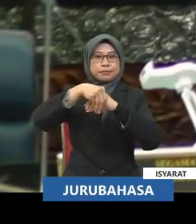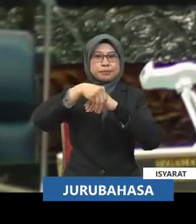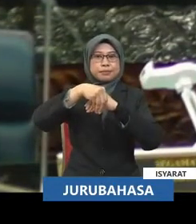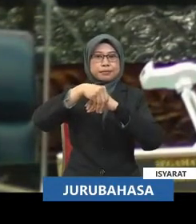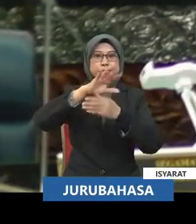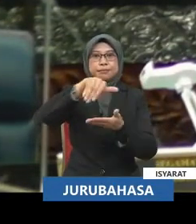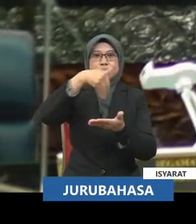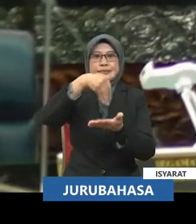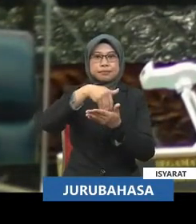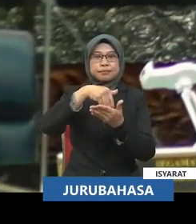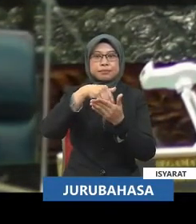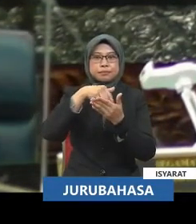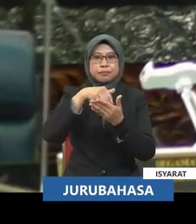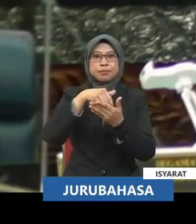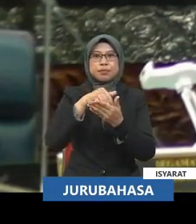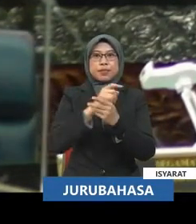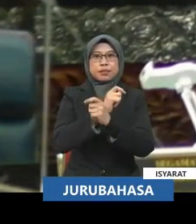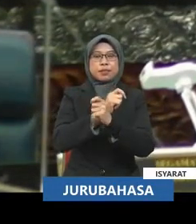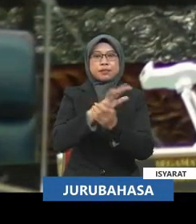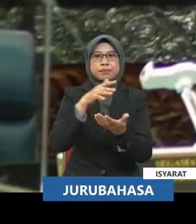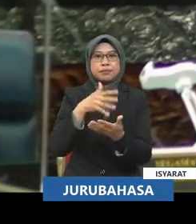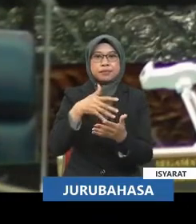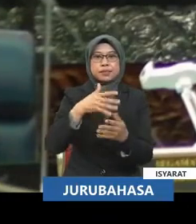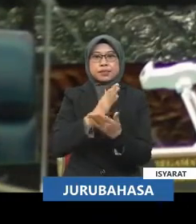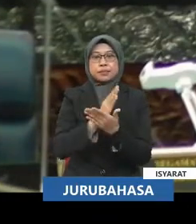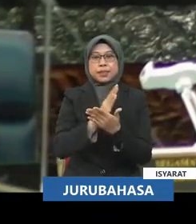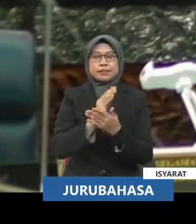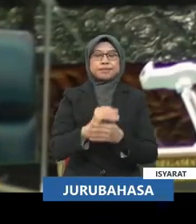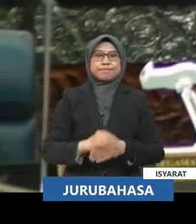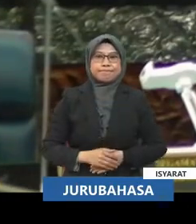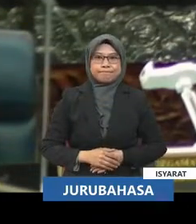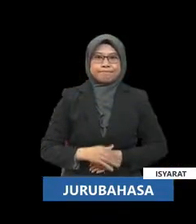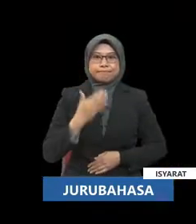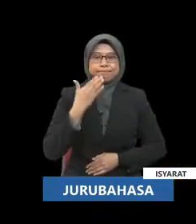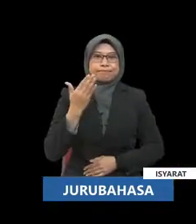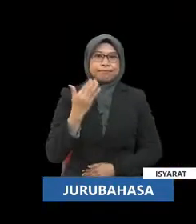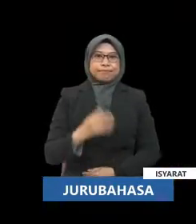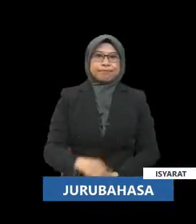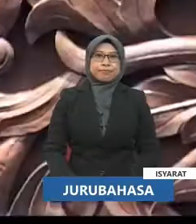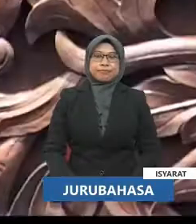pusat-pusat tahanan sementara ini. Terima kasih, Tuan Ketua. Terima kasih.